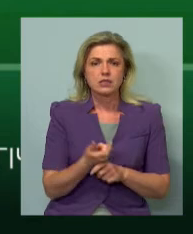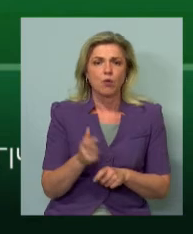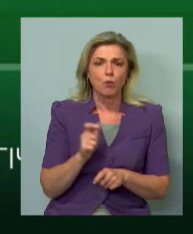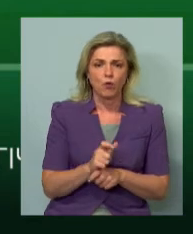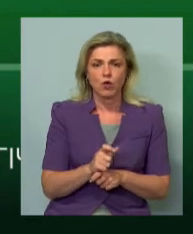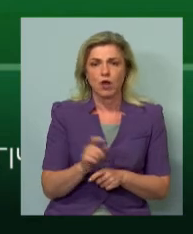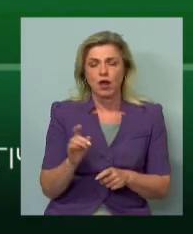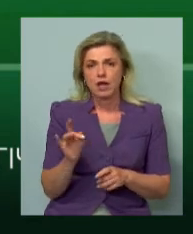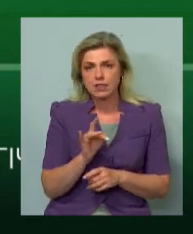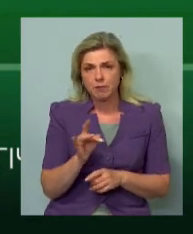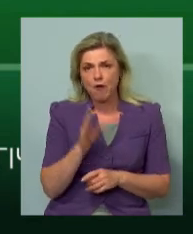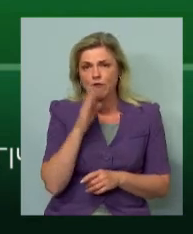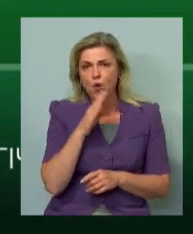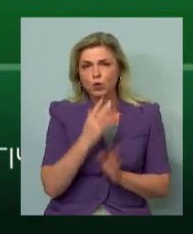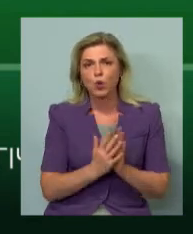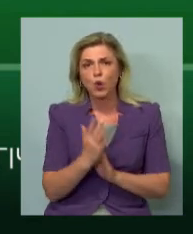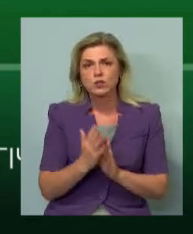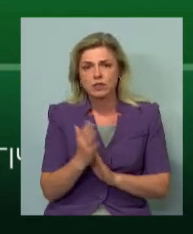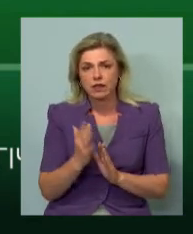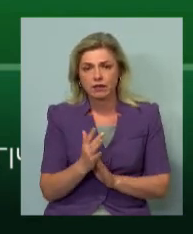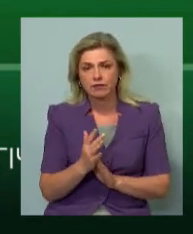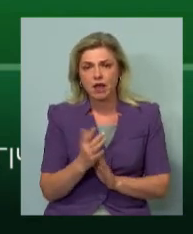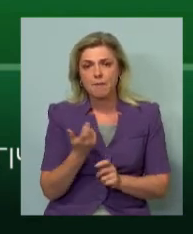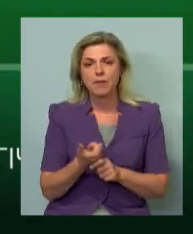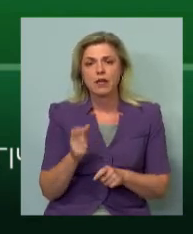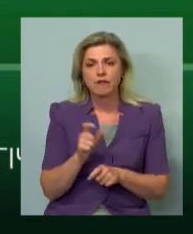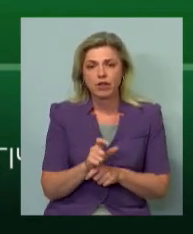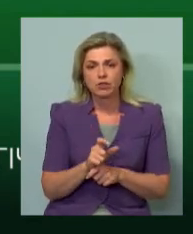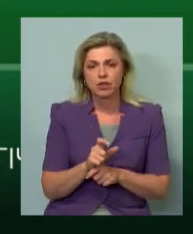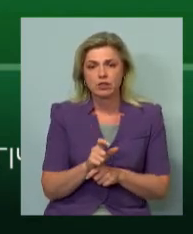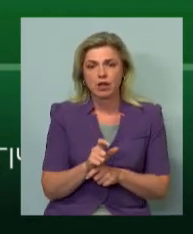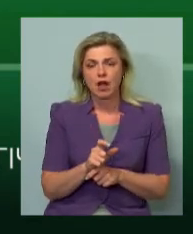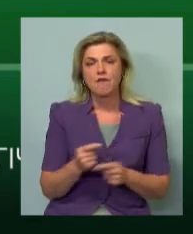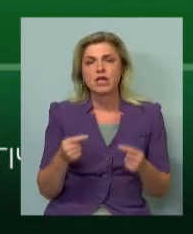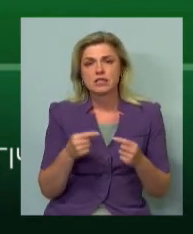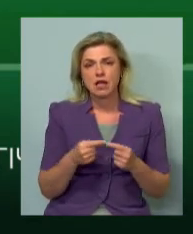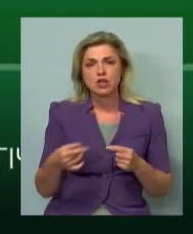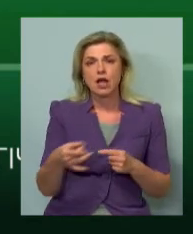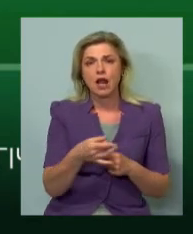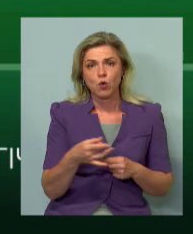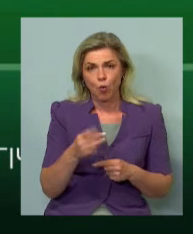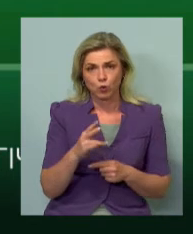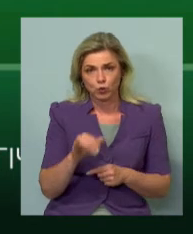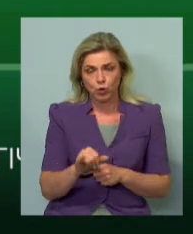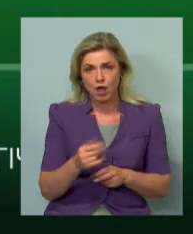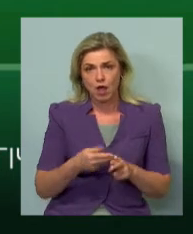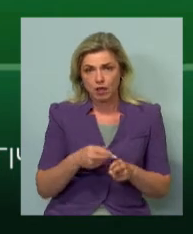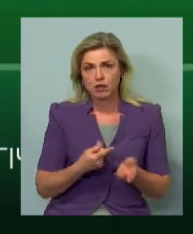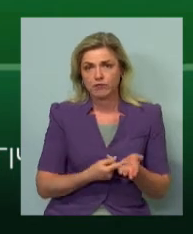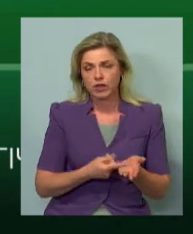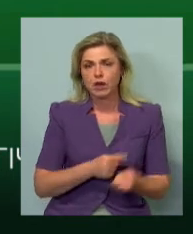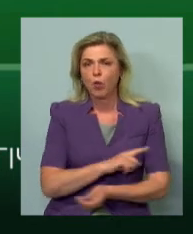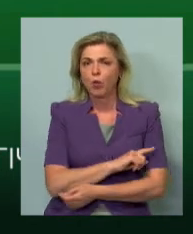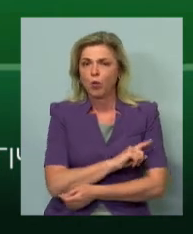це гнилі водорості, у 36 разів перевищує фонові значення району водокористування, що свідчить про